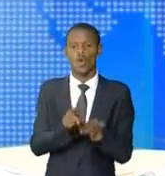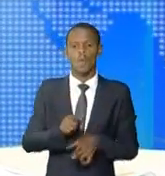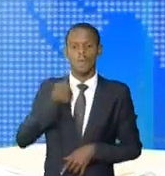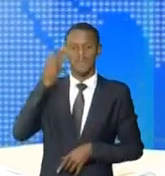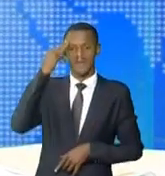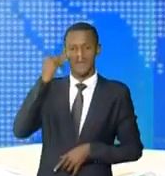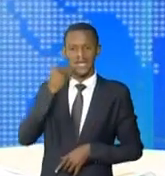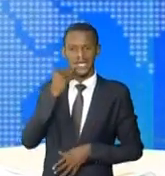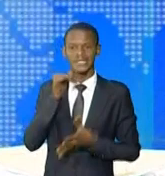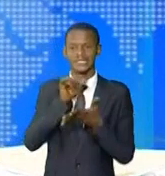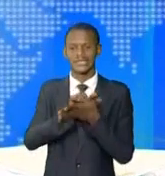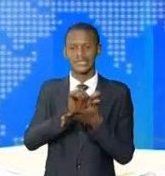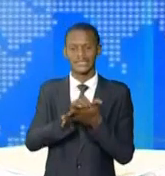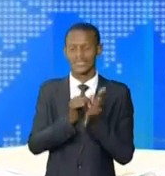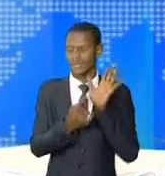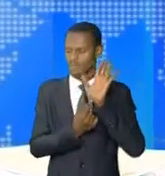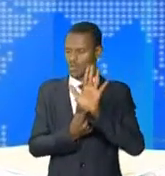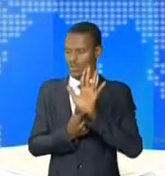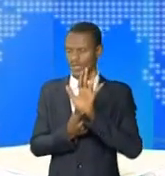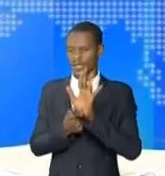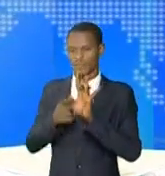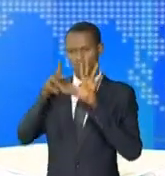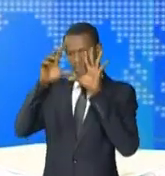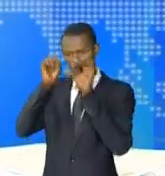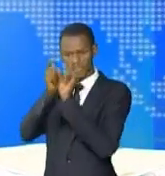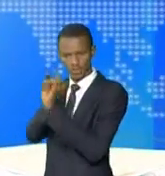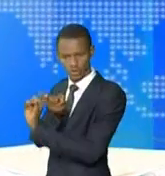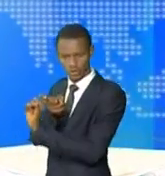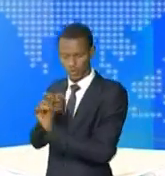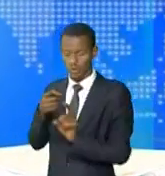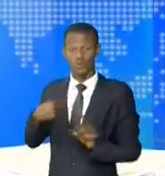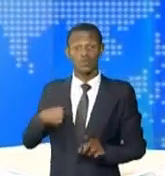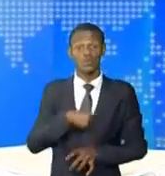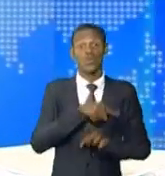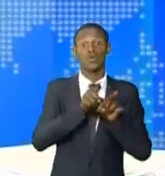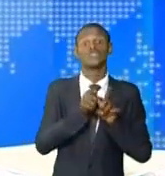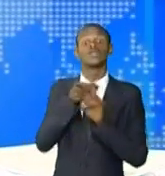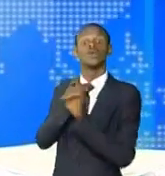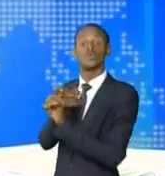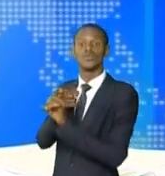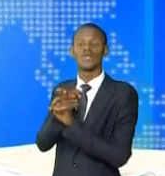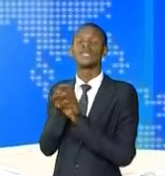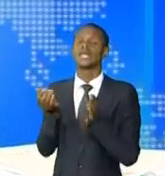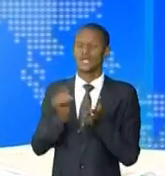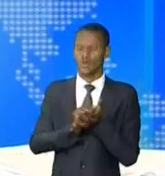non seulement une marque de confiance placée en vous, mais beaucoup plus un message, celui